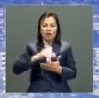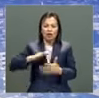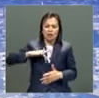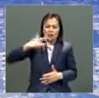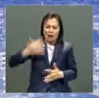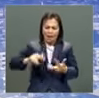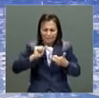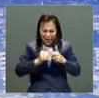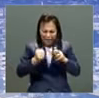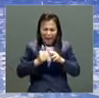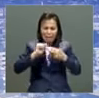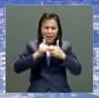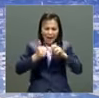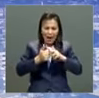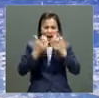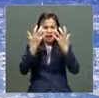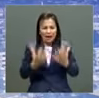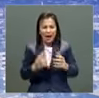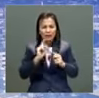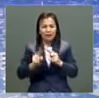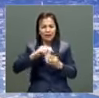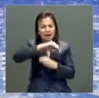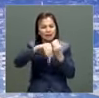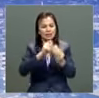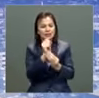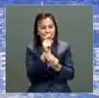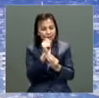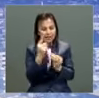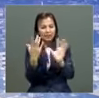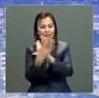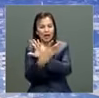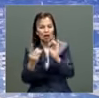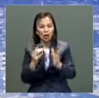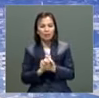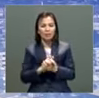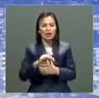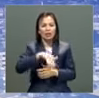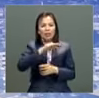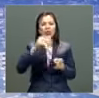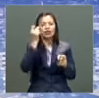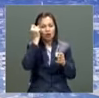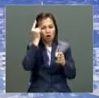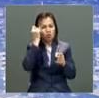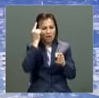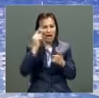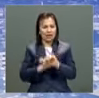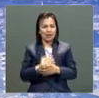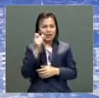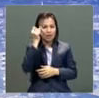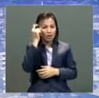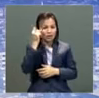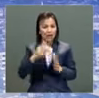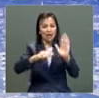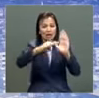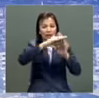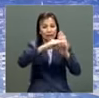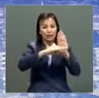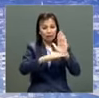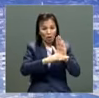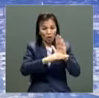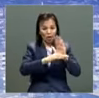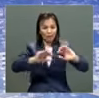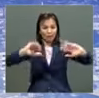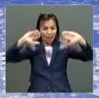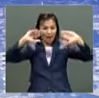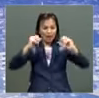ใจอะไรอย่างไรเนี่ยนะครับในเรื่องของทางด้านเศรษฐกิจและสังคมพวกเราก็เข้าใจรับทราบแล้วกระบวนการต่างๆของทางด้านภ